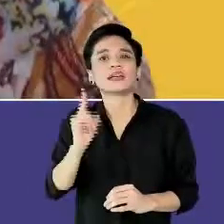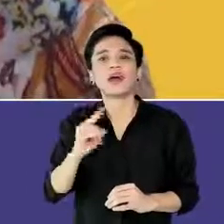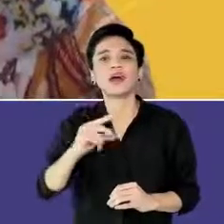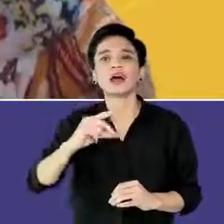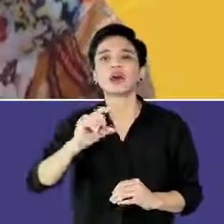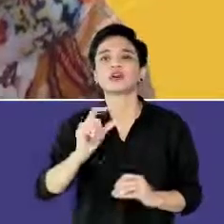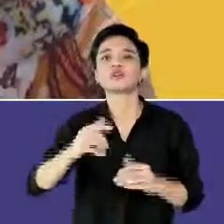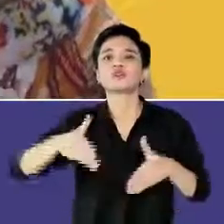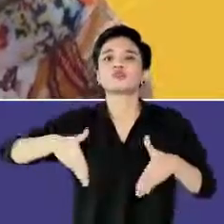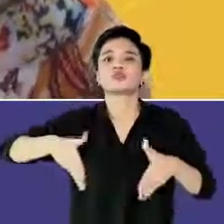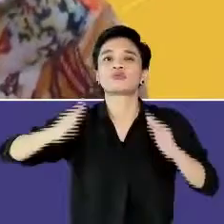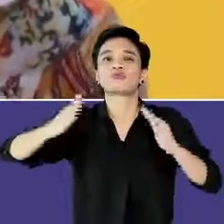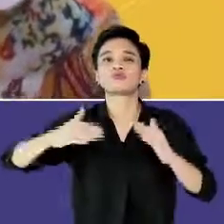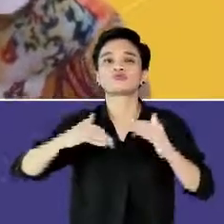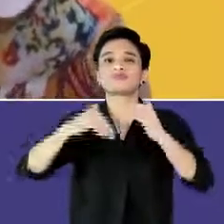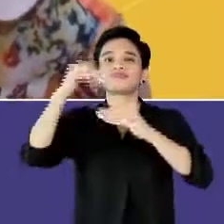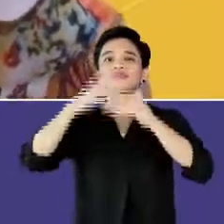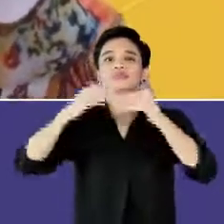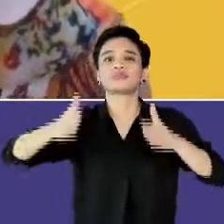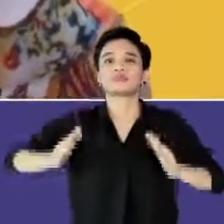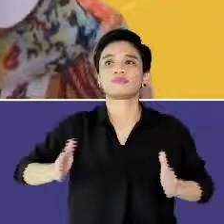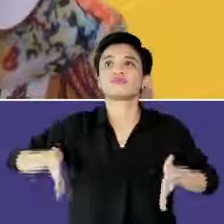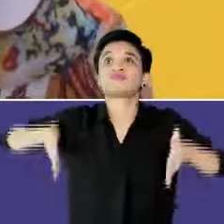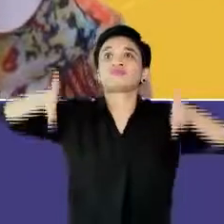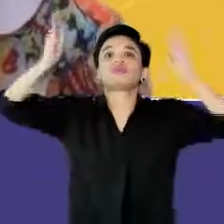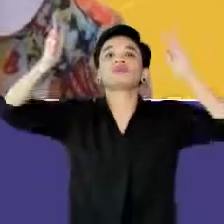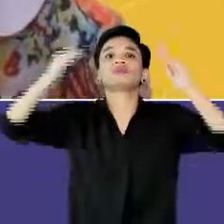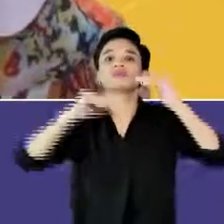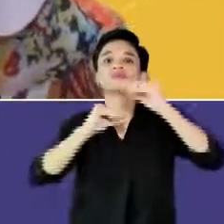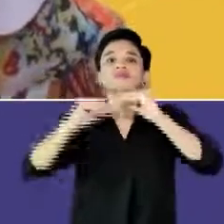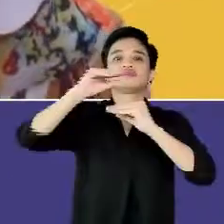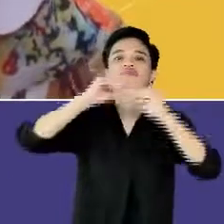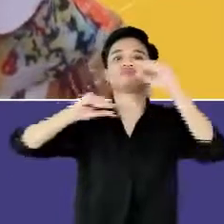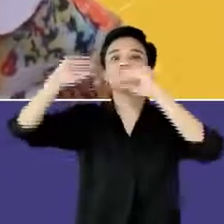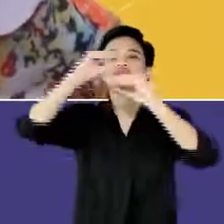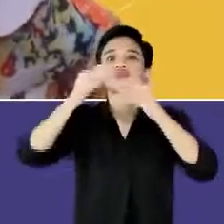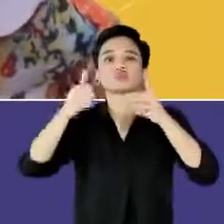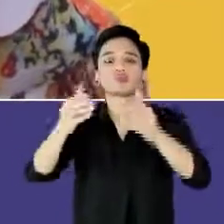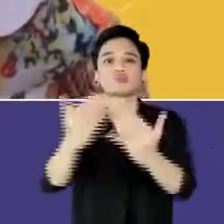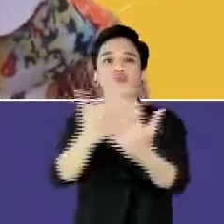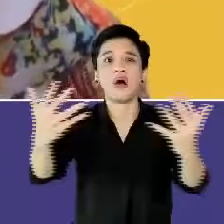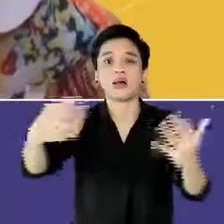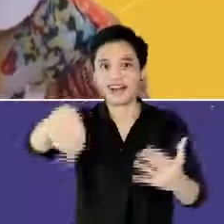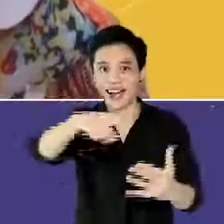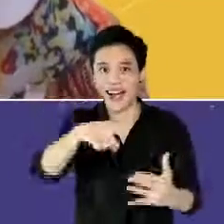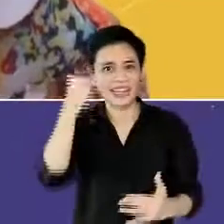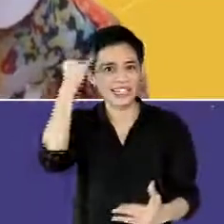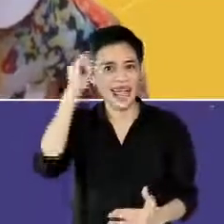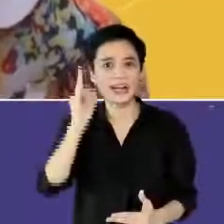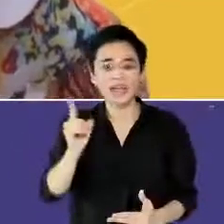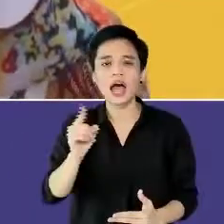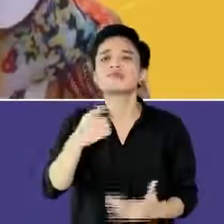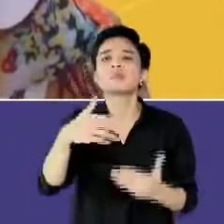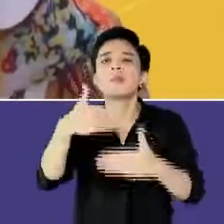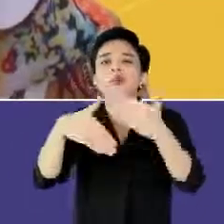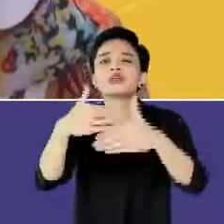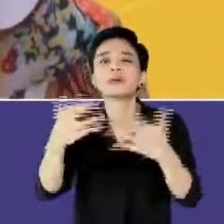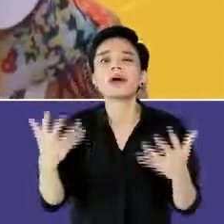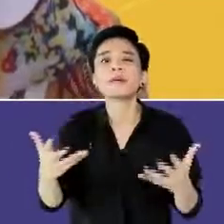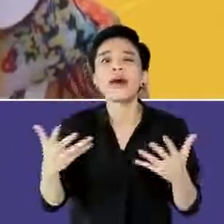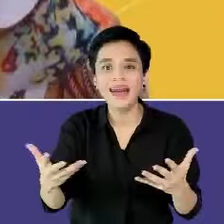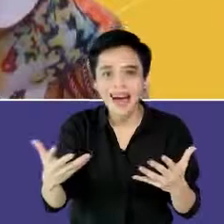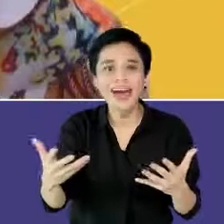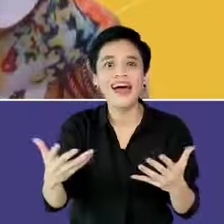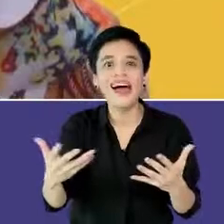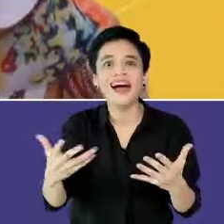ini kapan Rusun bisa mulai beroperasi Bu Dan teknisnya seperti apa ini mungkin penting diketahui a Bagaimana alurnya